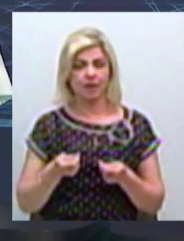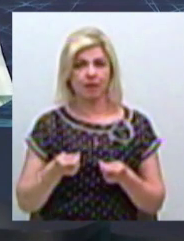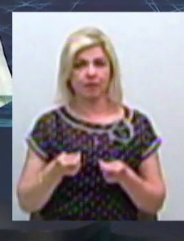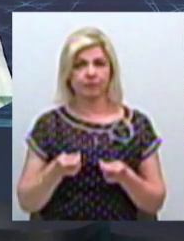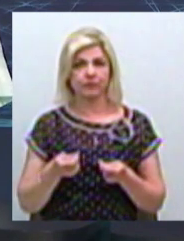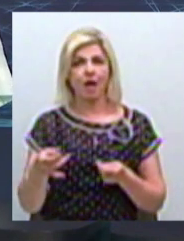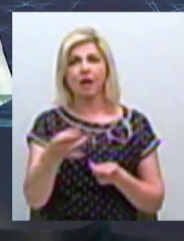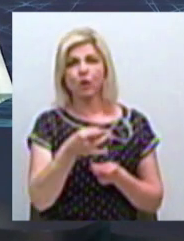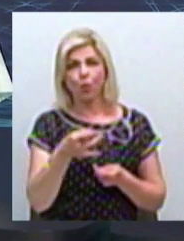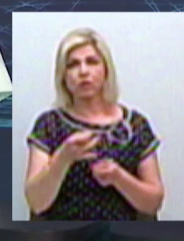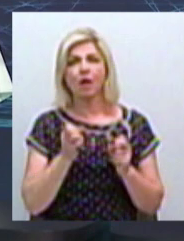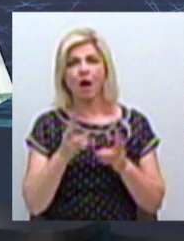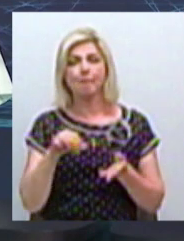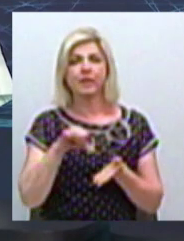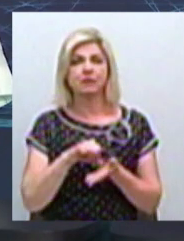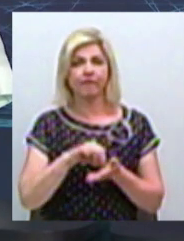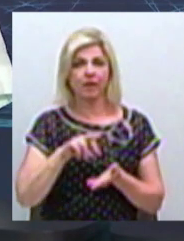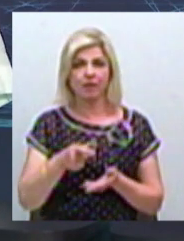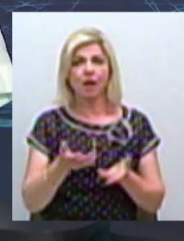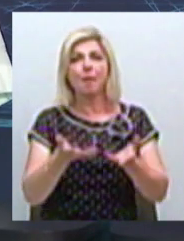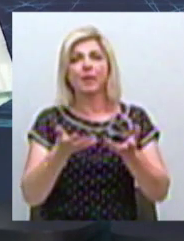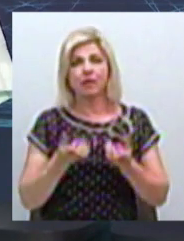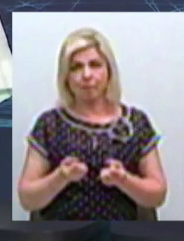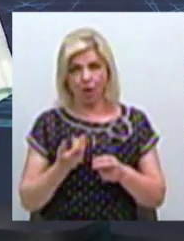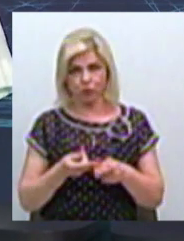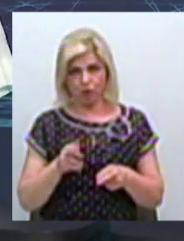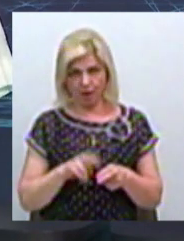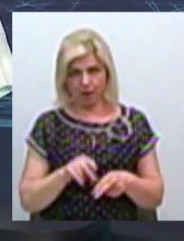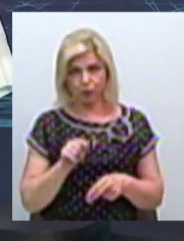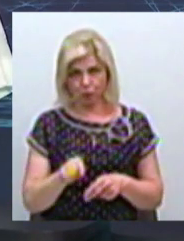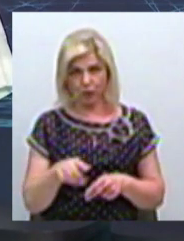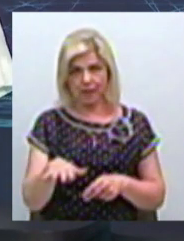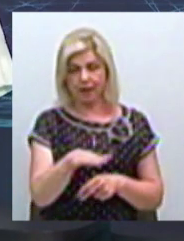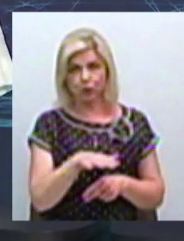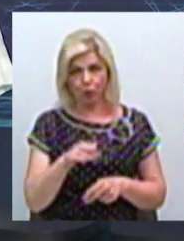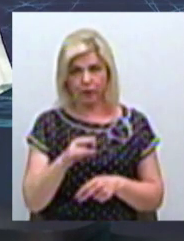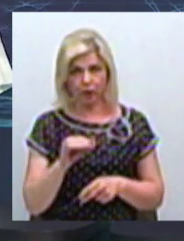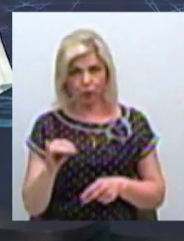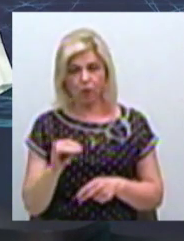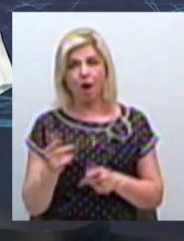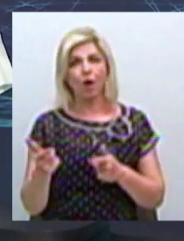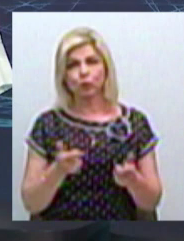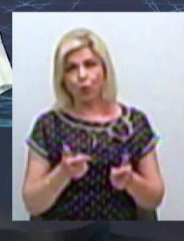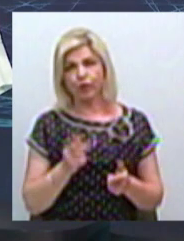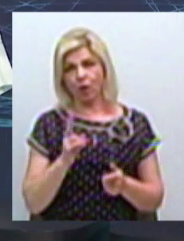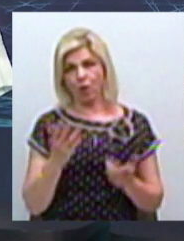администрация района, как представитель, принимающий эту территорию в готовности к